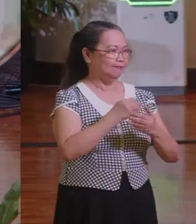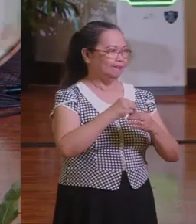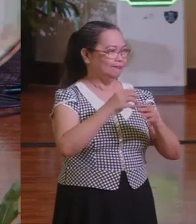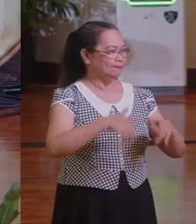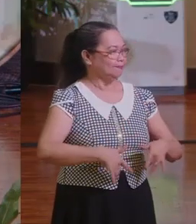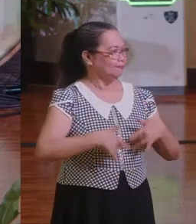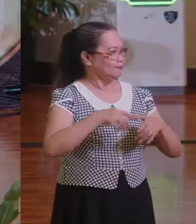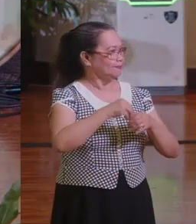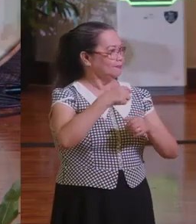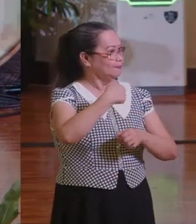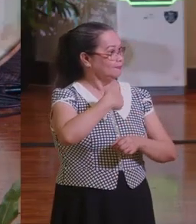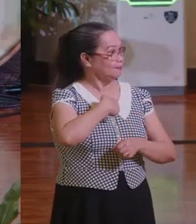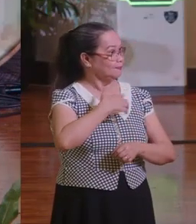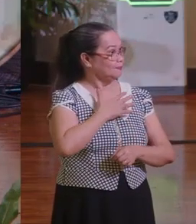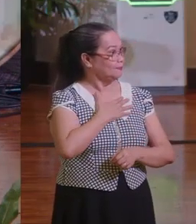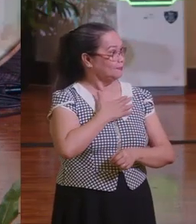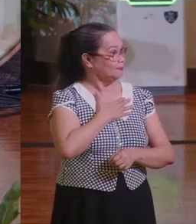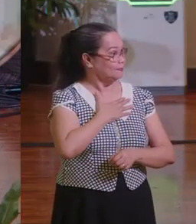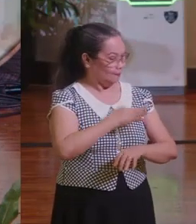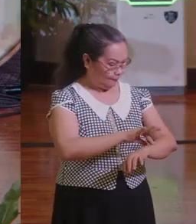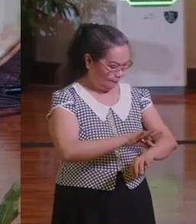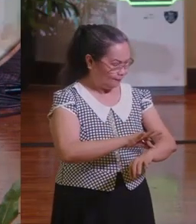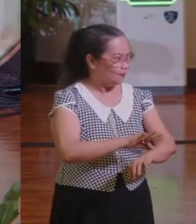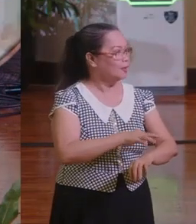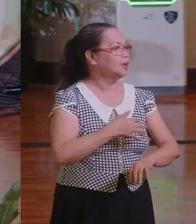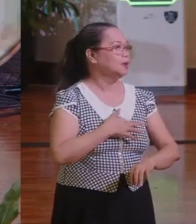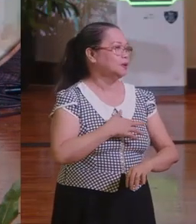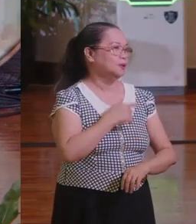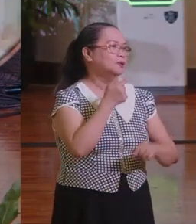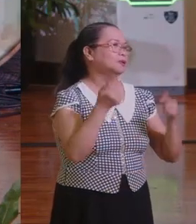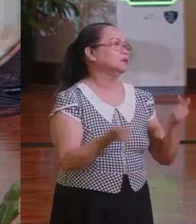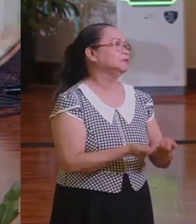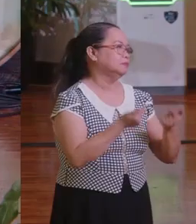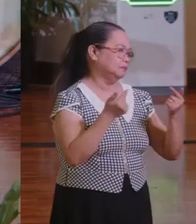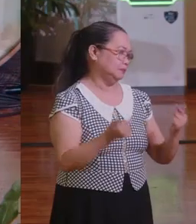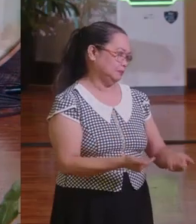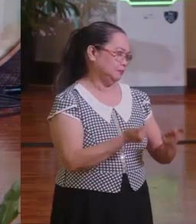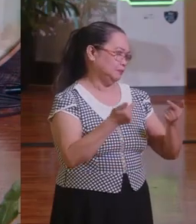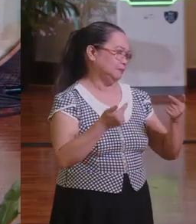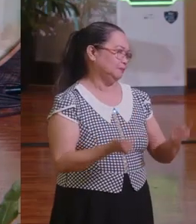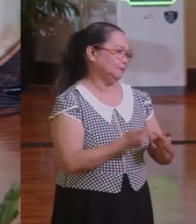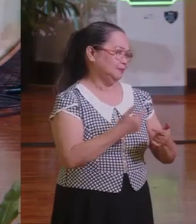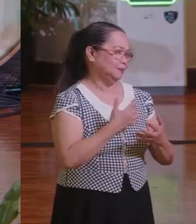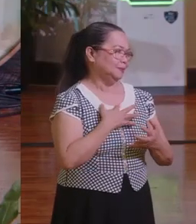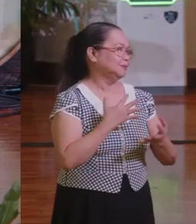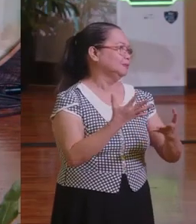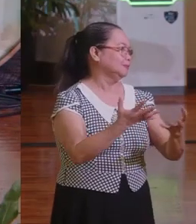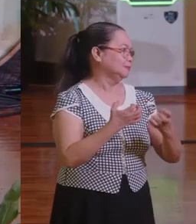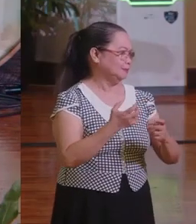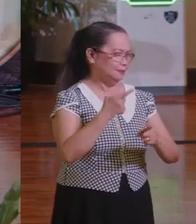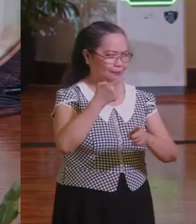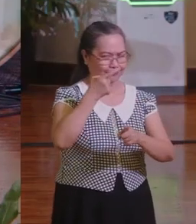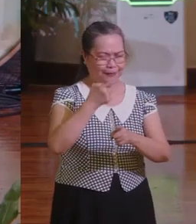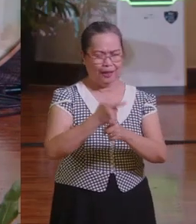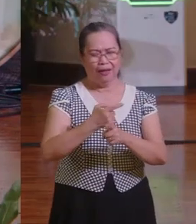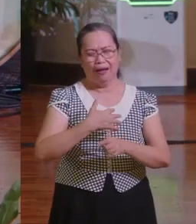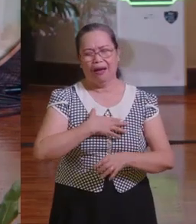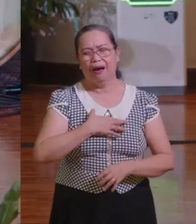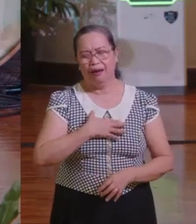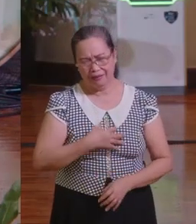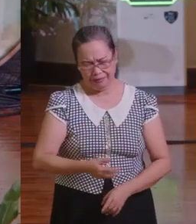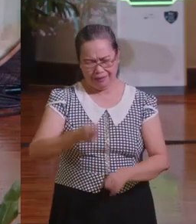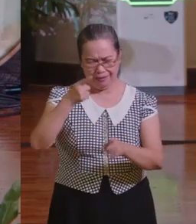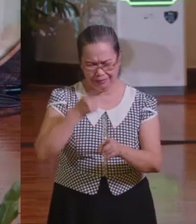me, that is in my flesh, sa ating kalamnan. For I have the desire to do what is right, but not